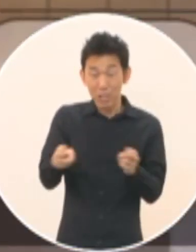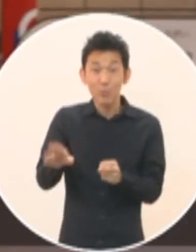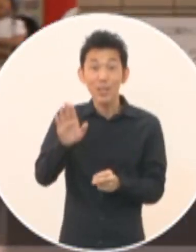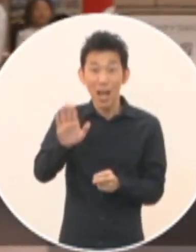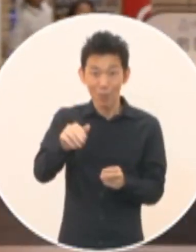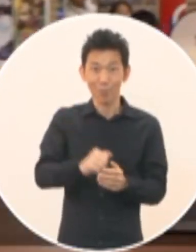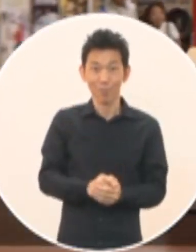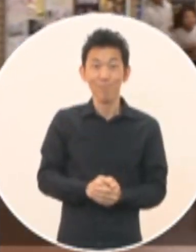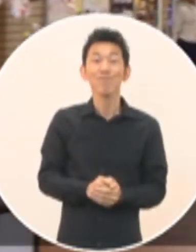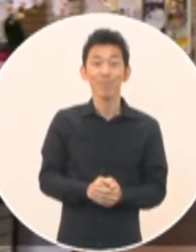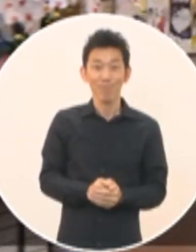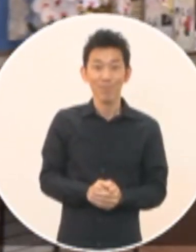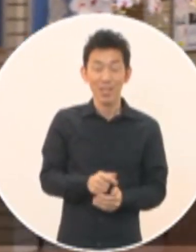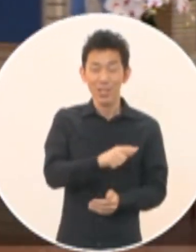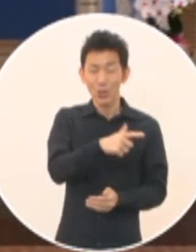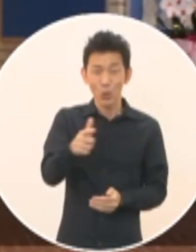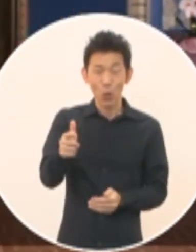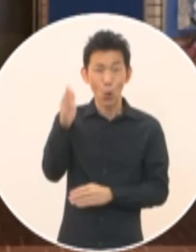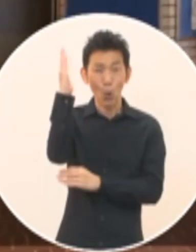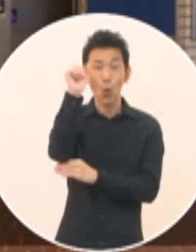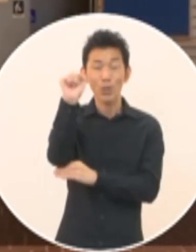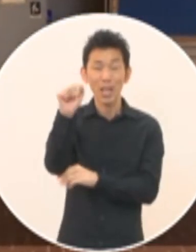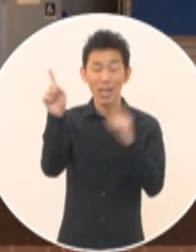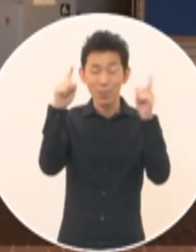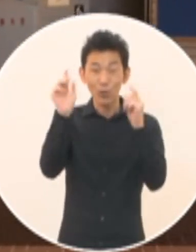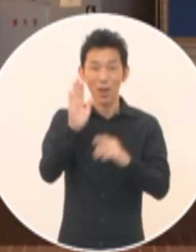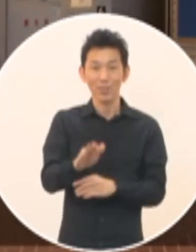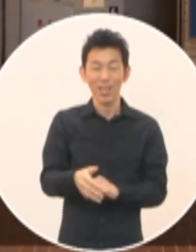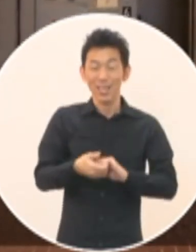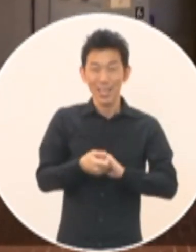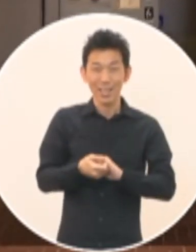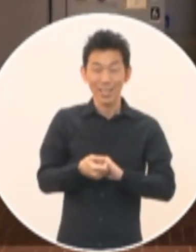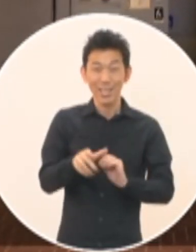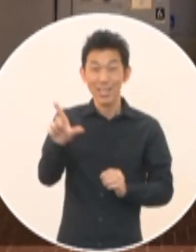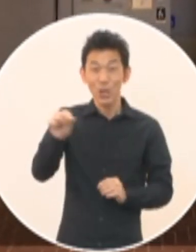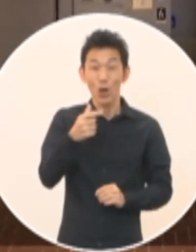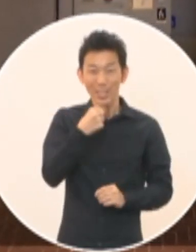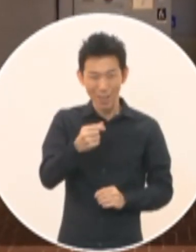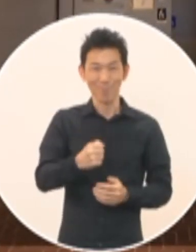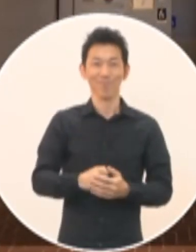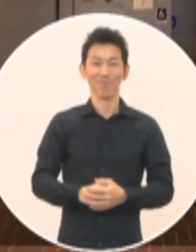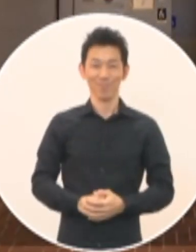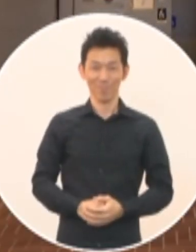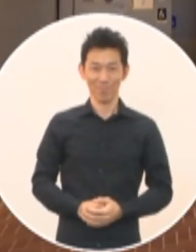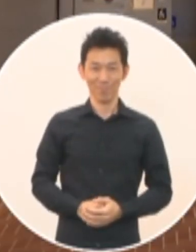られ、さらに講座やイベントが充実、ぜひ利用したいですね。